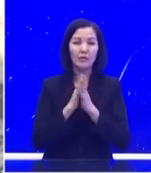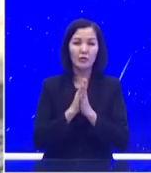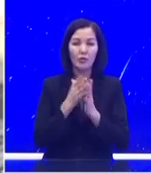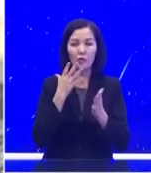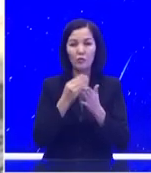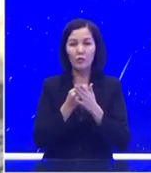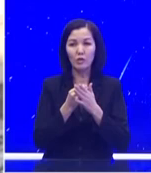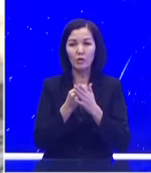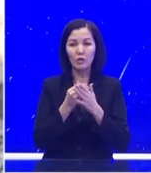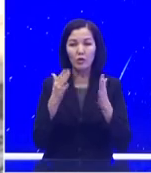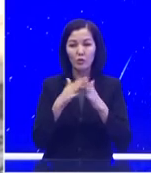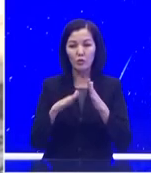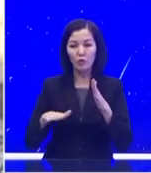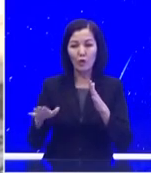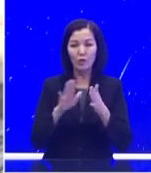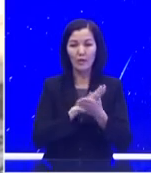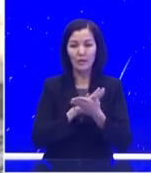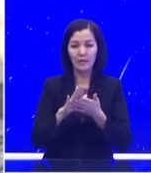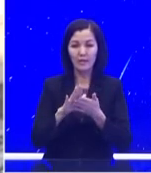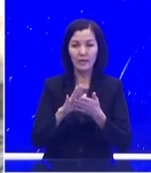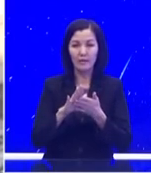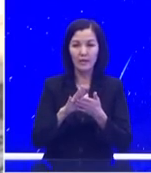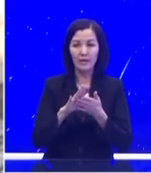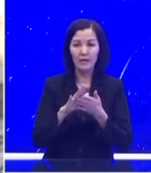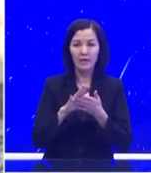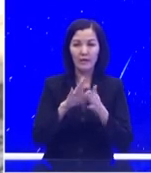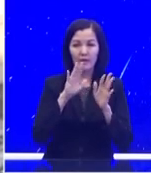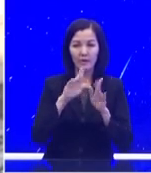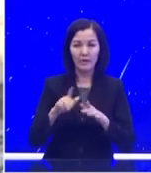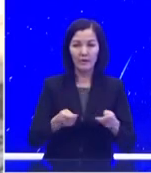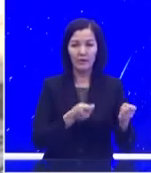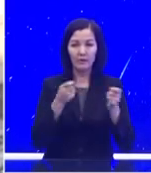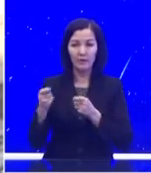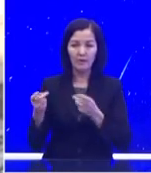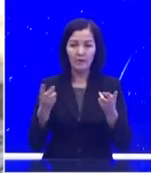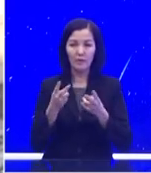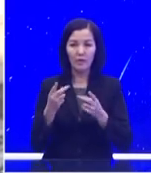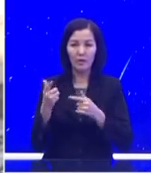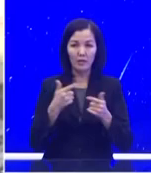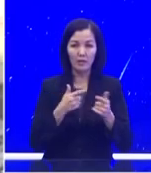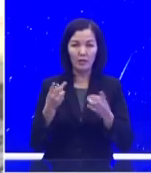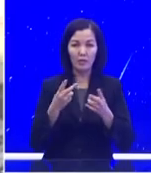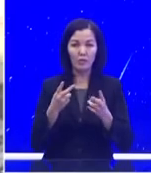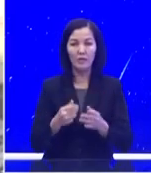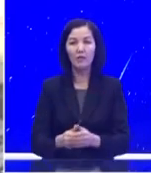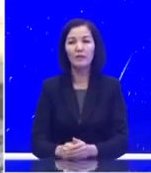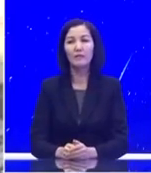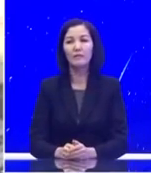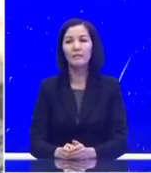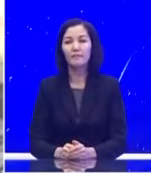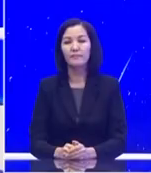аулаларын қардан шығарып, осы уақытқа дейін арықтарын тазалап, көктемге дайындық жұмыстарын бастасын.